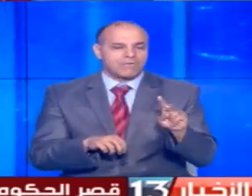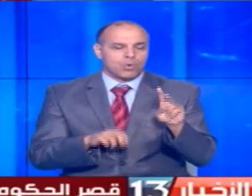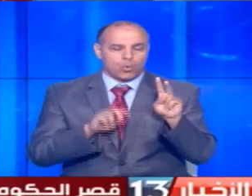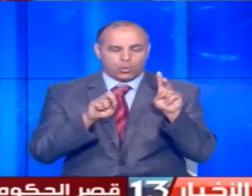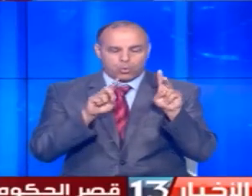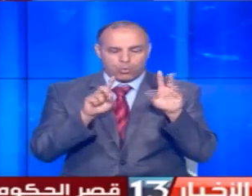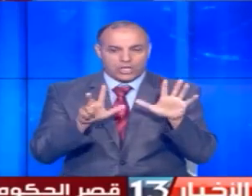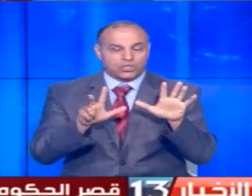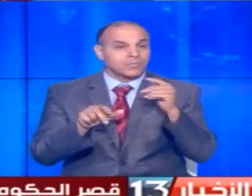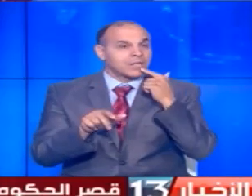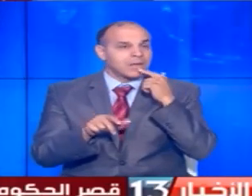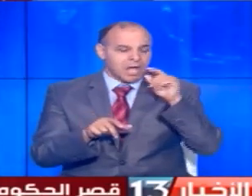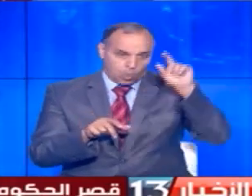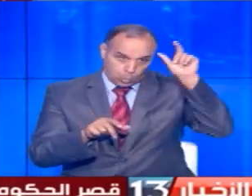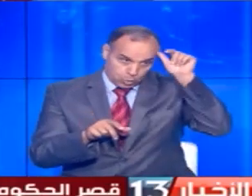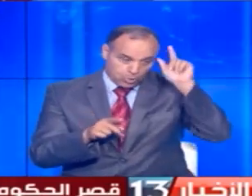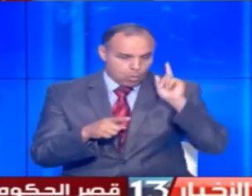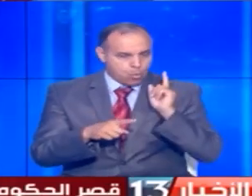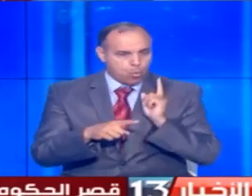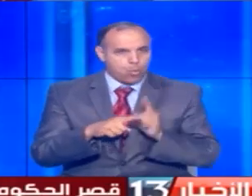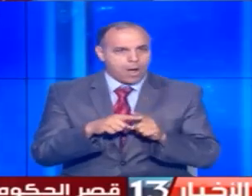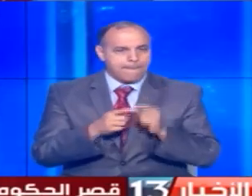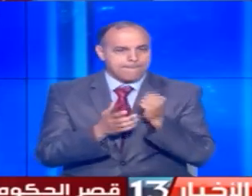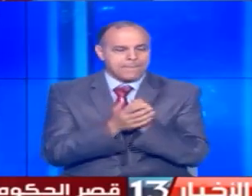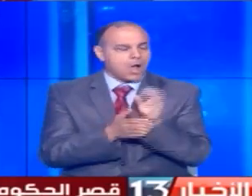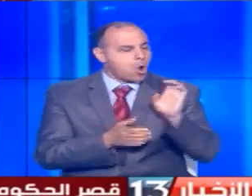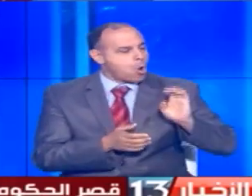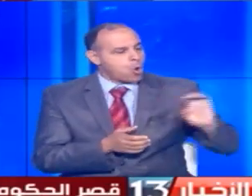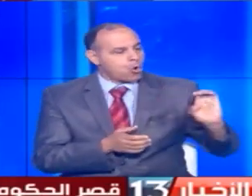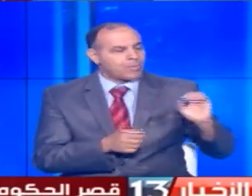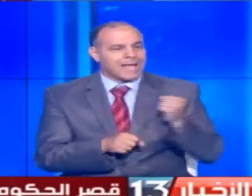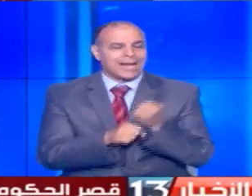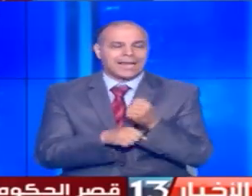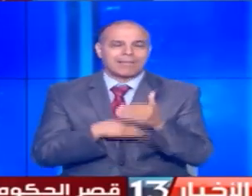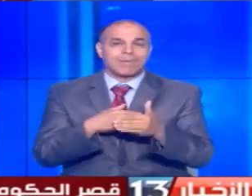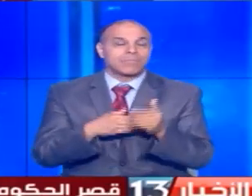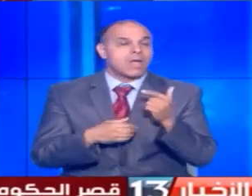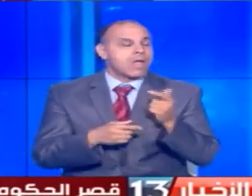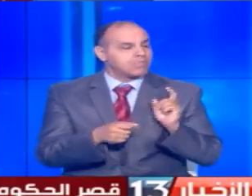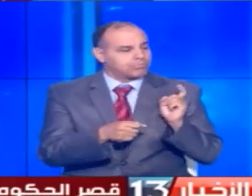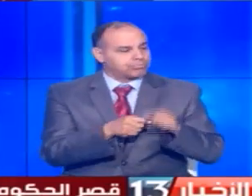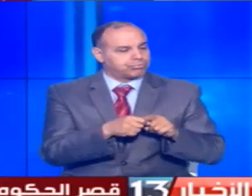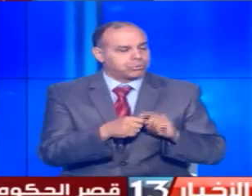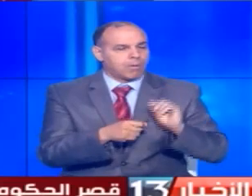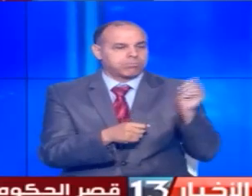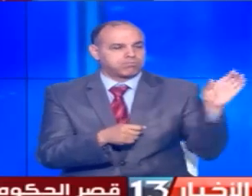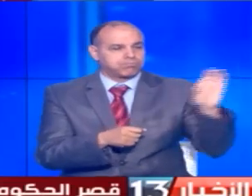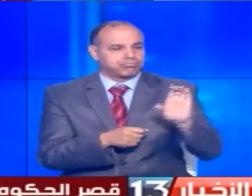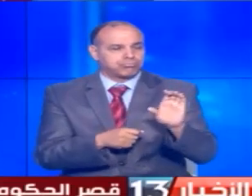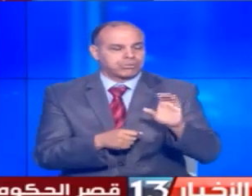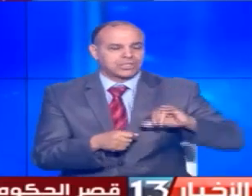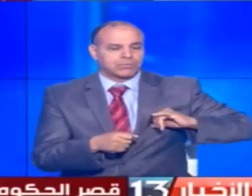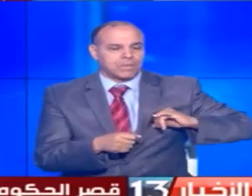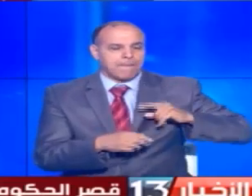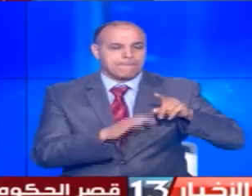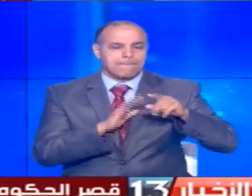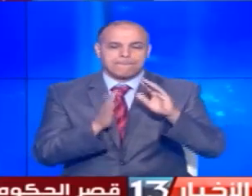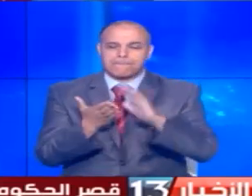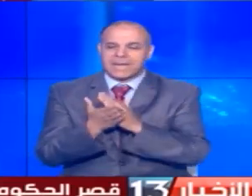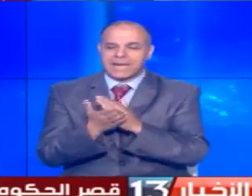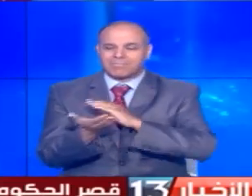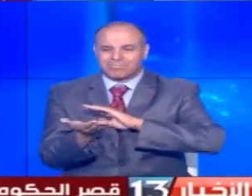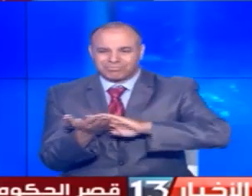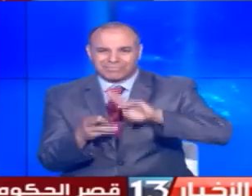29 جوان 2018 بين الجمهورية التونسية والبنك الأوروبي للاستثمار للمساهمة في تمويل الجيل الثاني من برنامج تهذيب